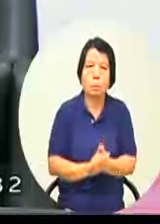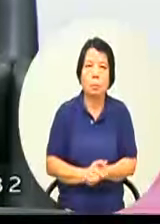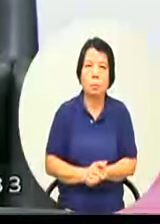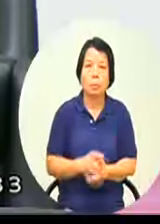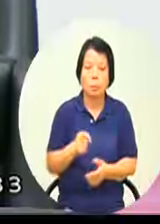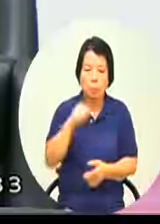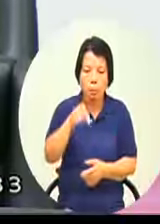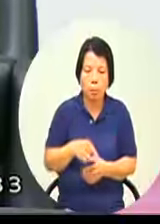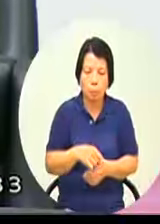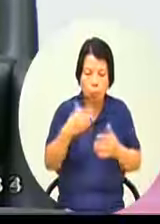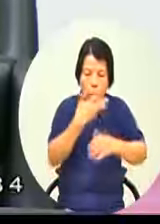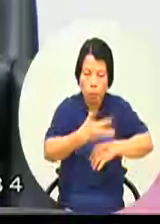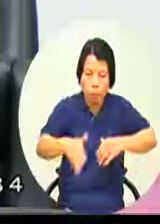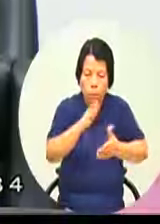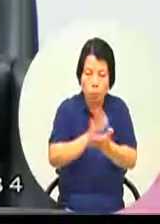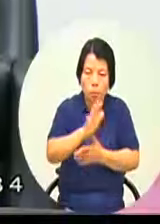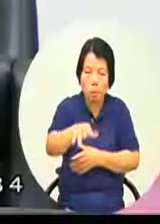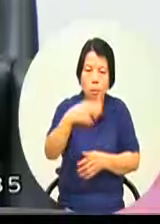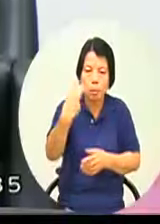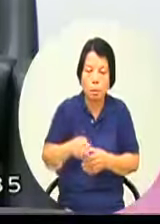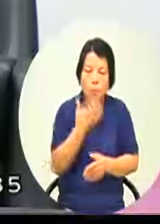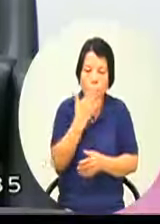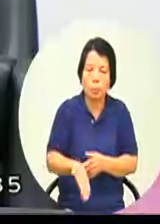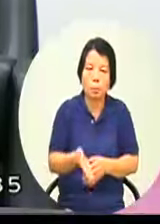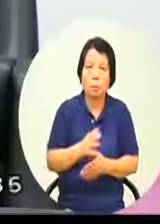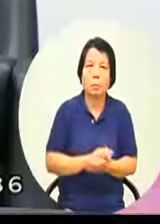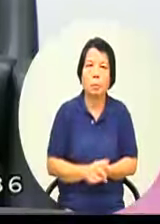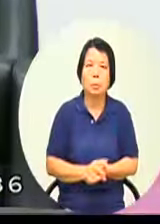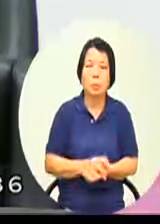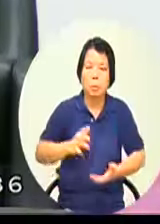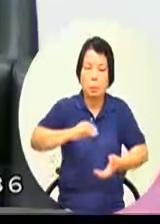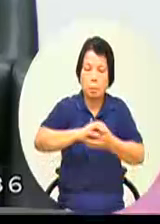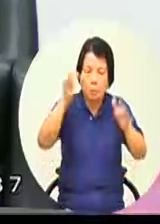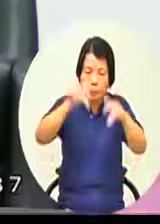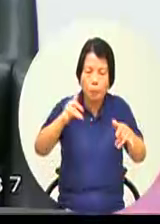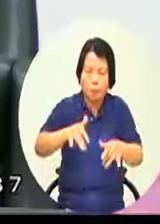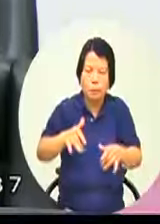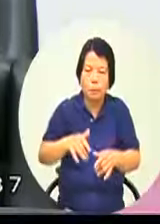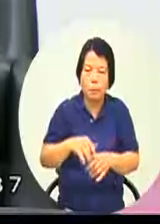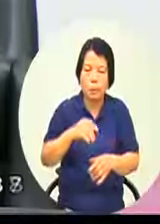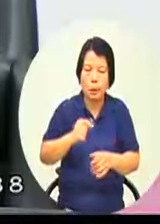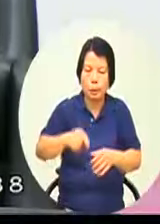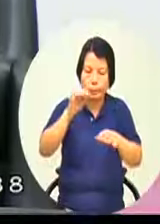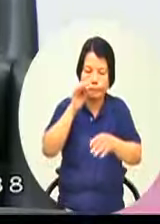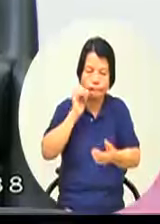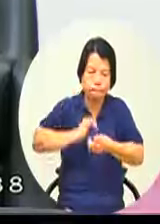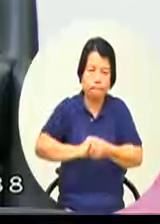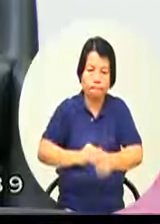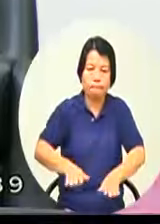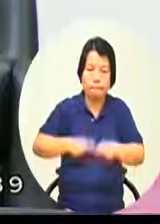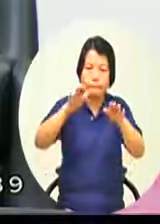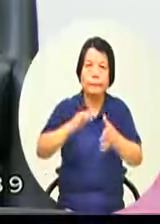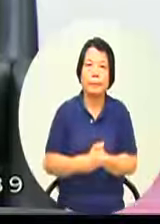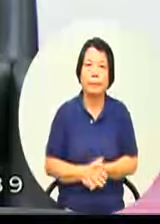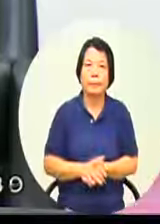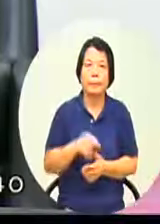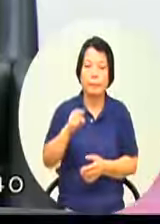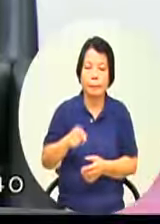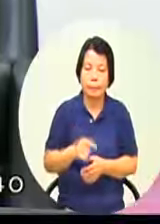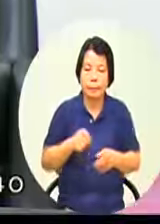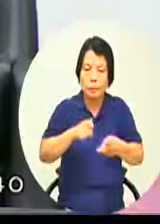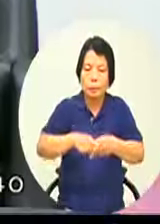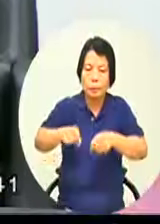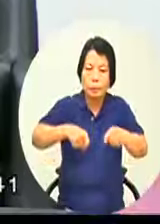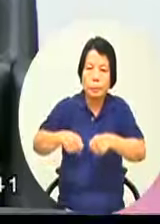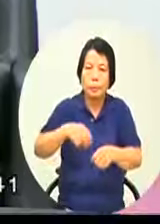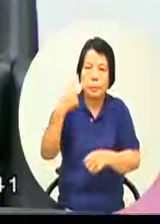这样的水沟施工将来一定会失败。如果一场大雨来的话，绝对会淹水。那也希望说这一个工程是不